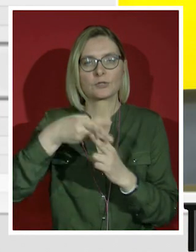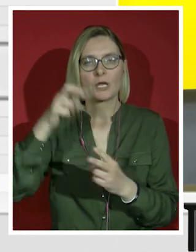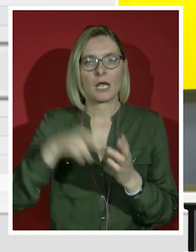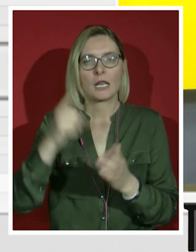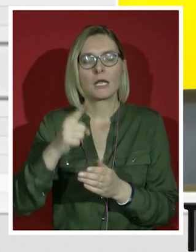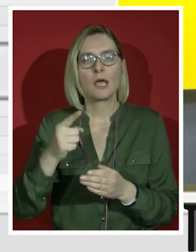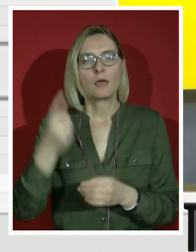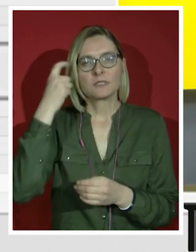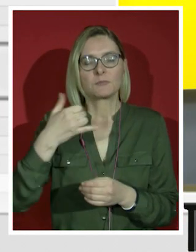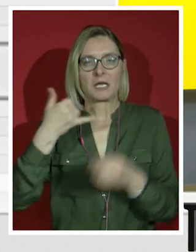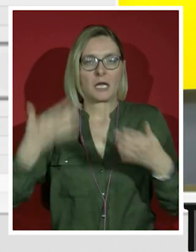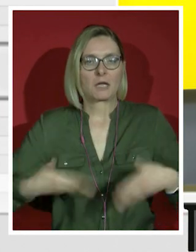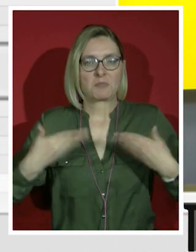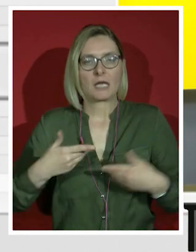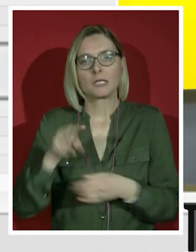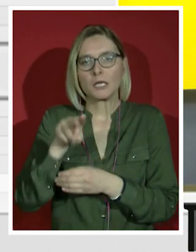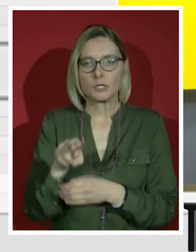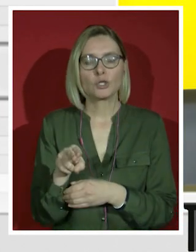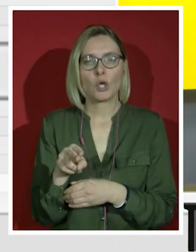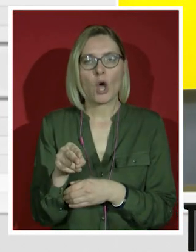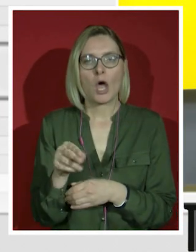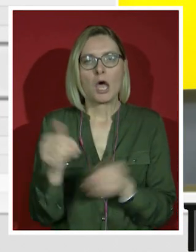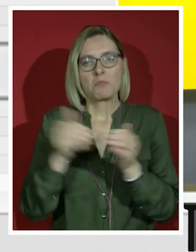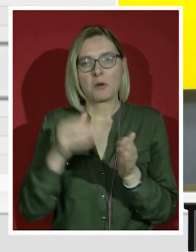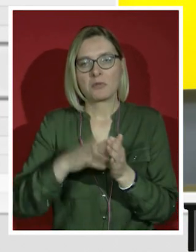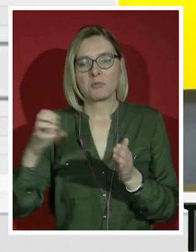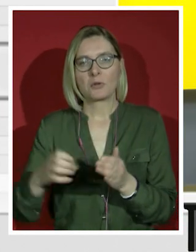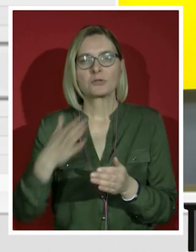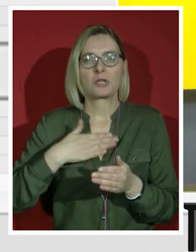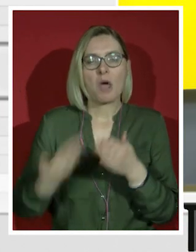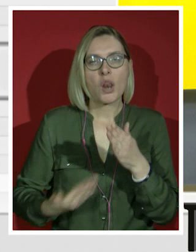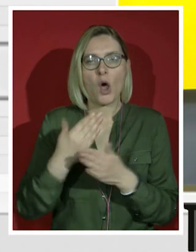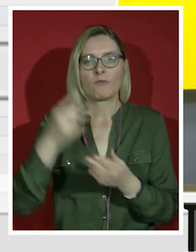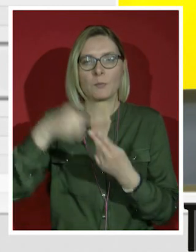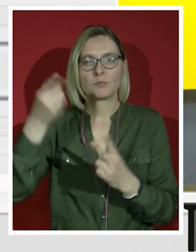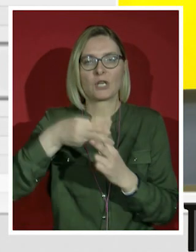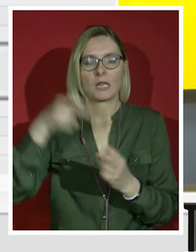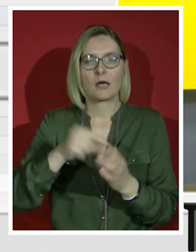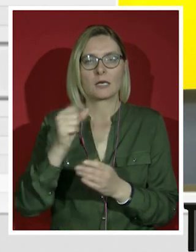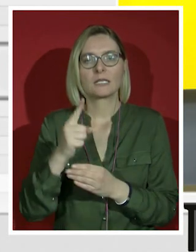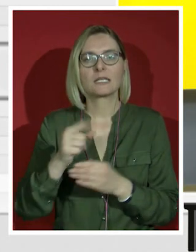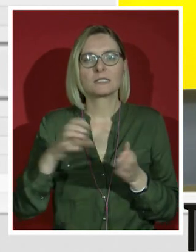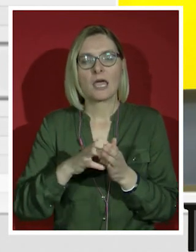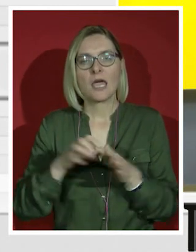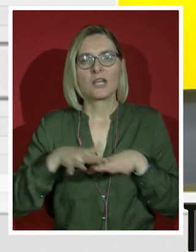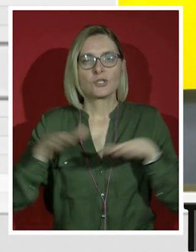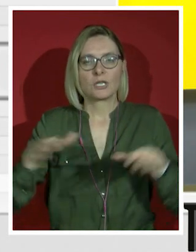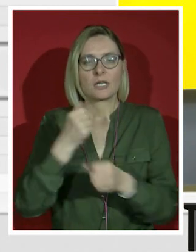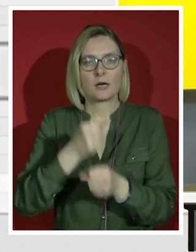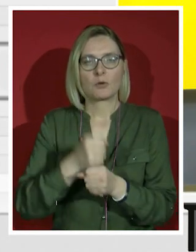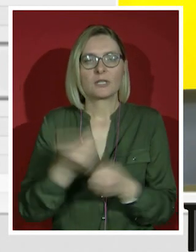треба тоа да опременат, да листопаднат нови пчелари да имат, да се шири работа, пошо пчелите